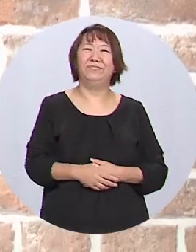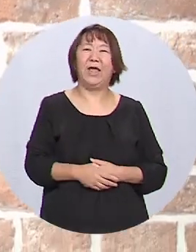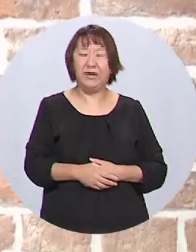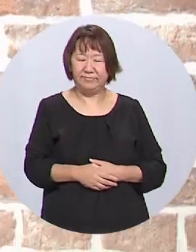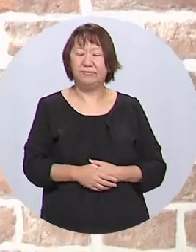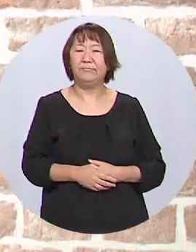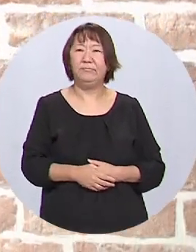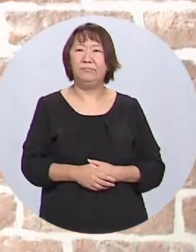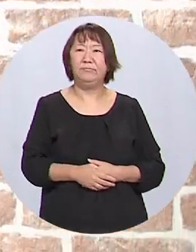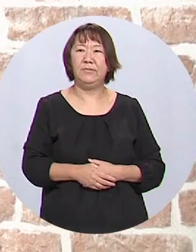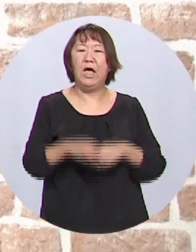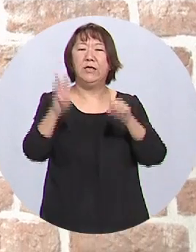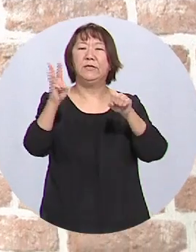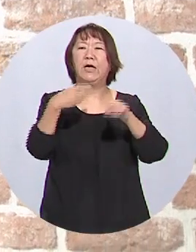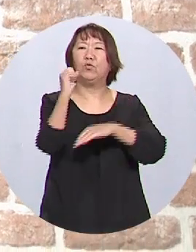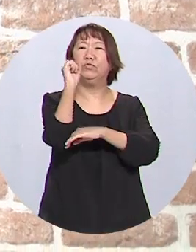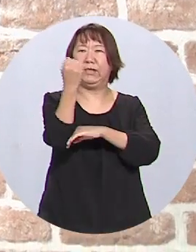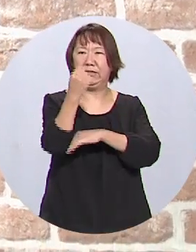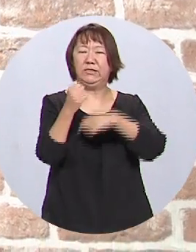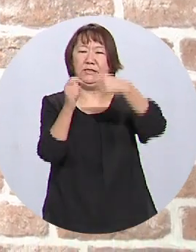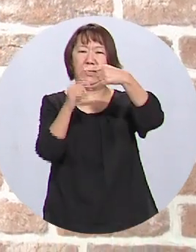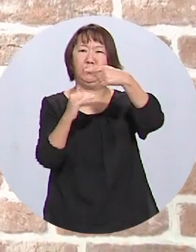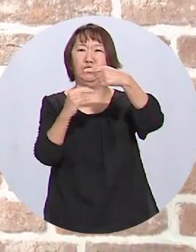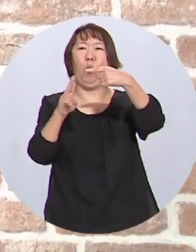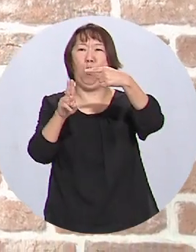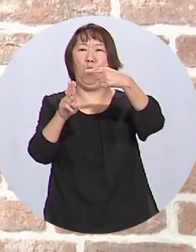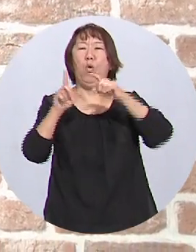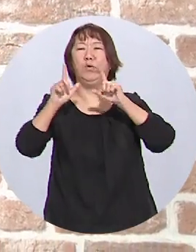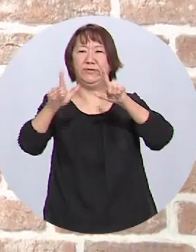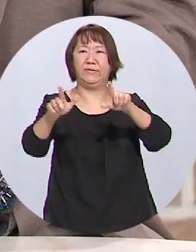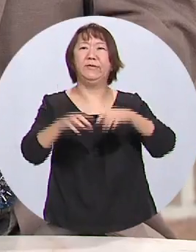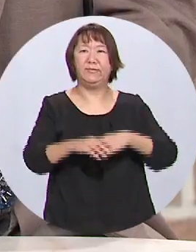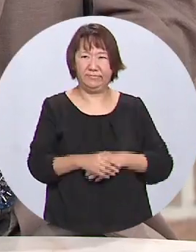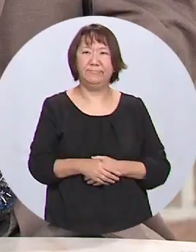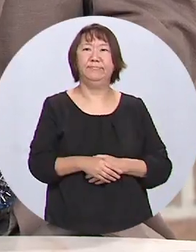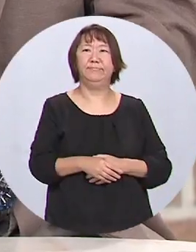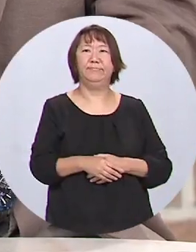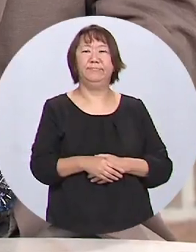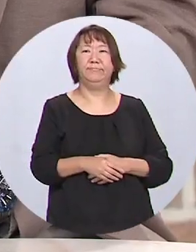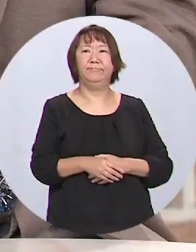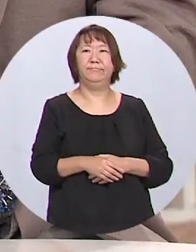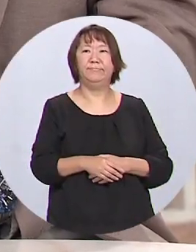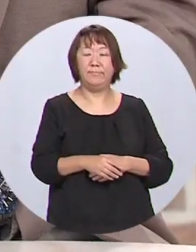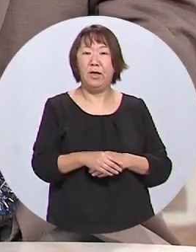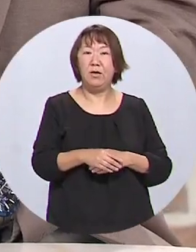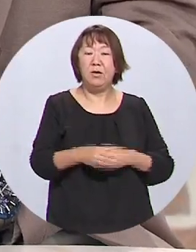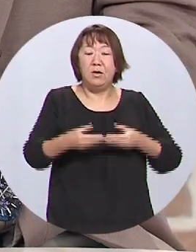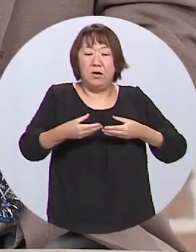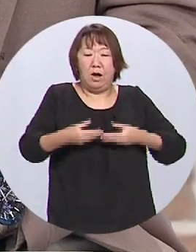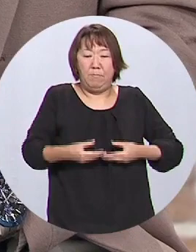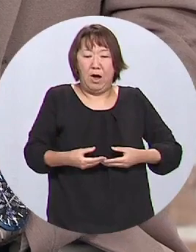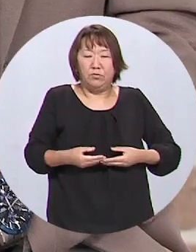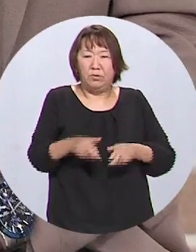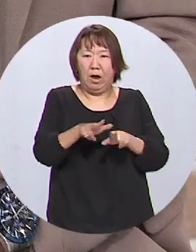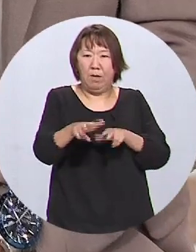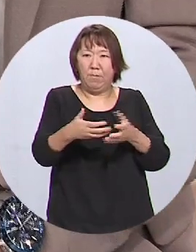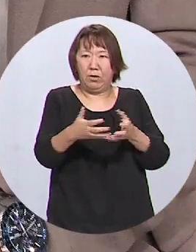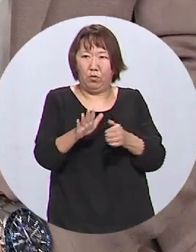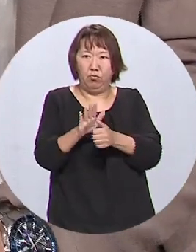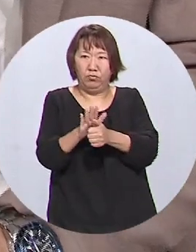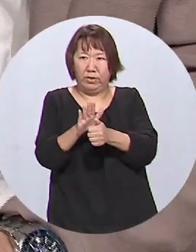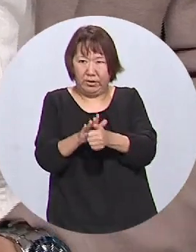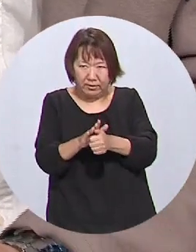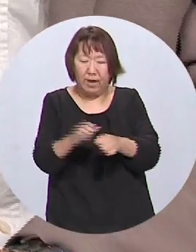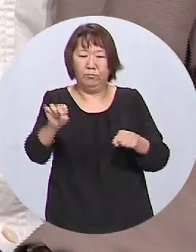はい、シャイの国だより1月号のお知らせです。特集は鎌倉幕府を支えた武蔵武